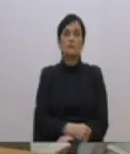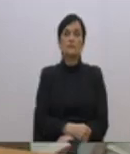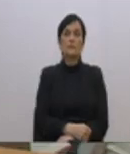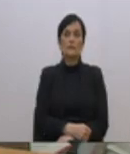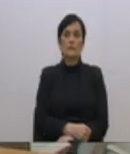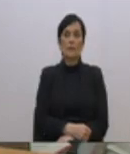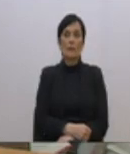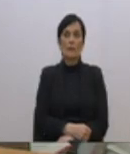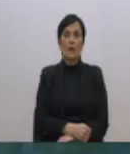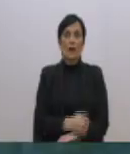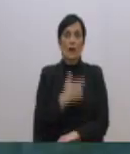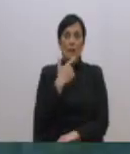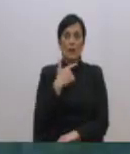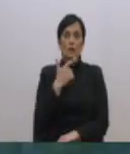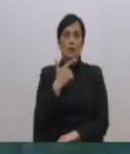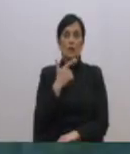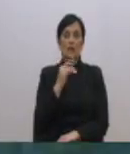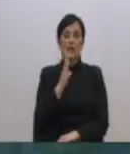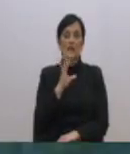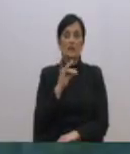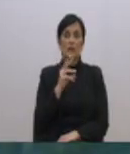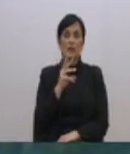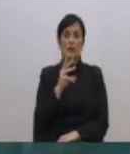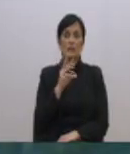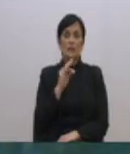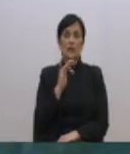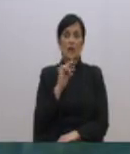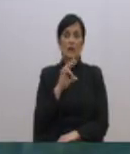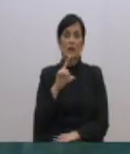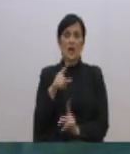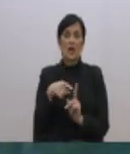ბატონი გივი მიქანაძე, შემდეგ ბატონი იაგო ხუჩია.